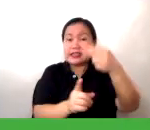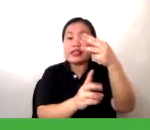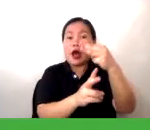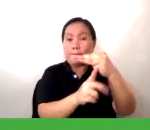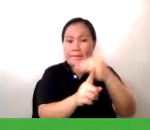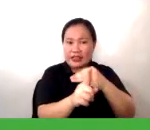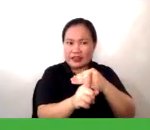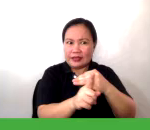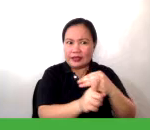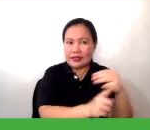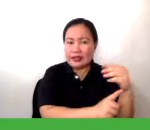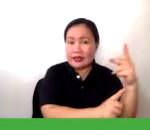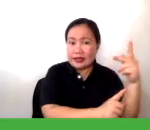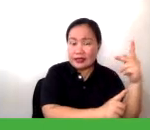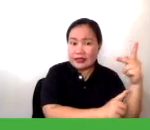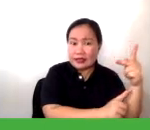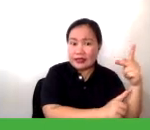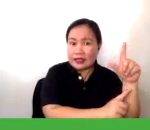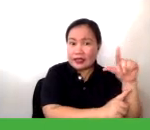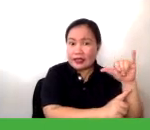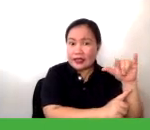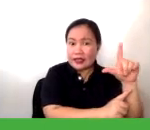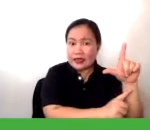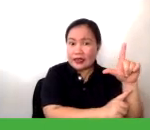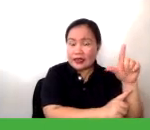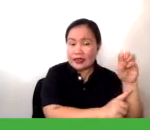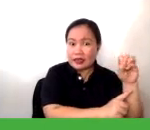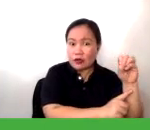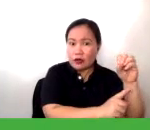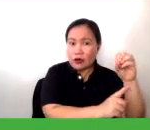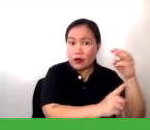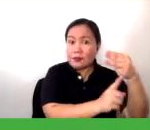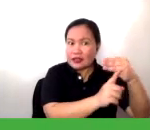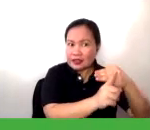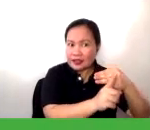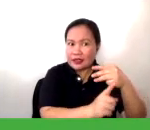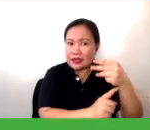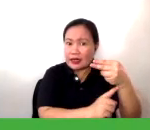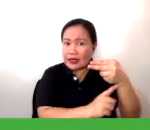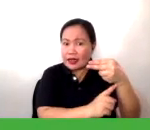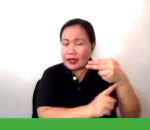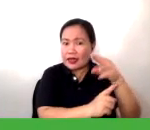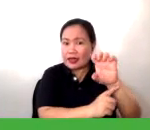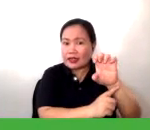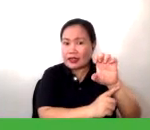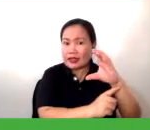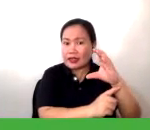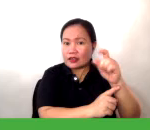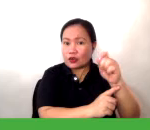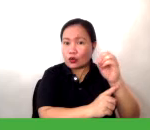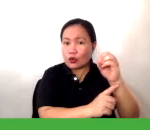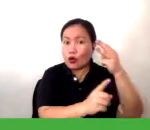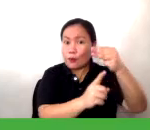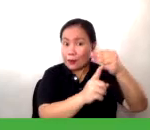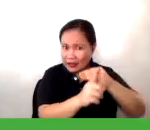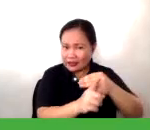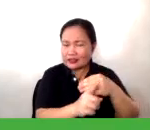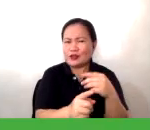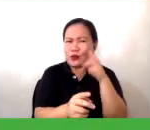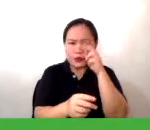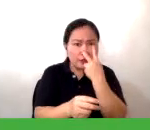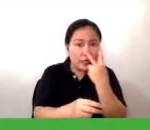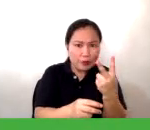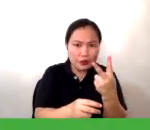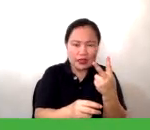mga symbols kasi actually madali lang siyang tandaan eh. Ang papalitan mo lang dito yung basic unit. Okay, now if you are